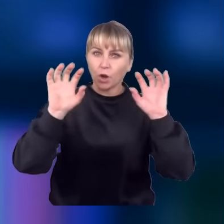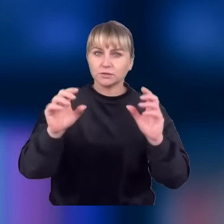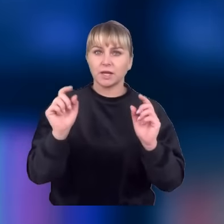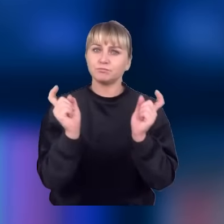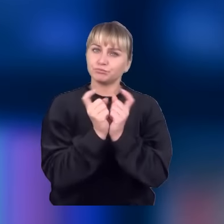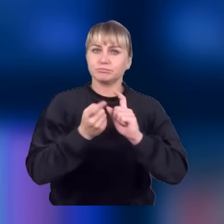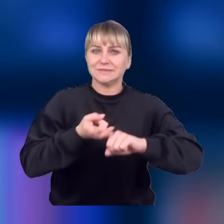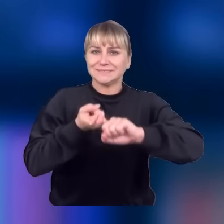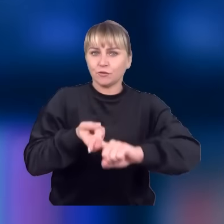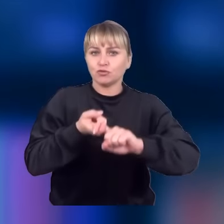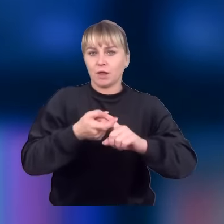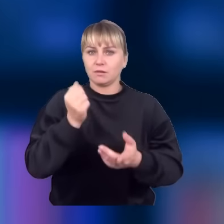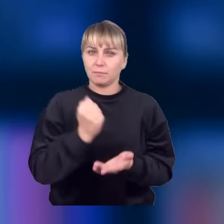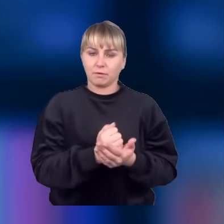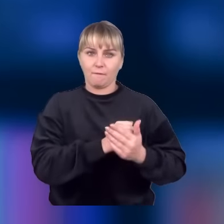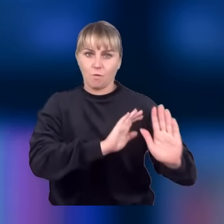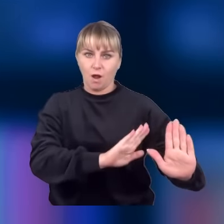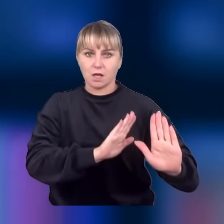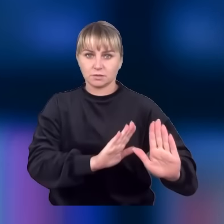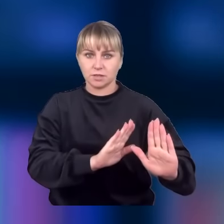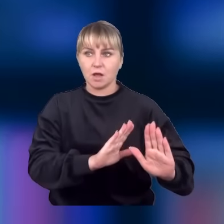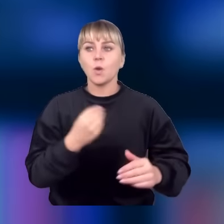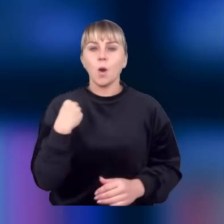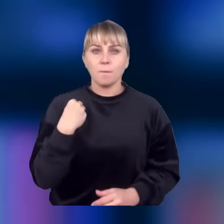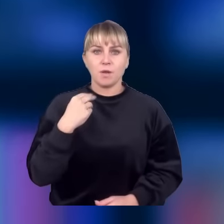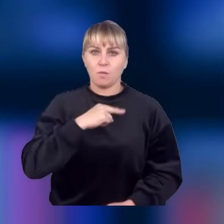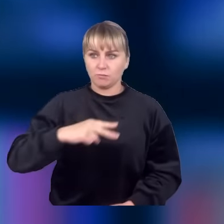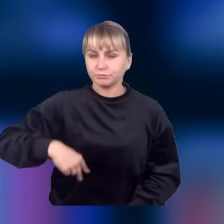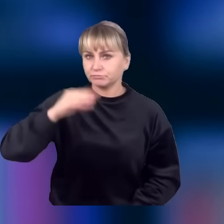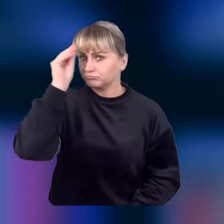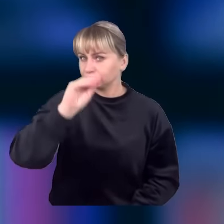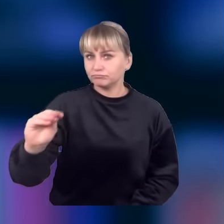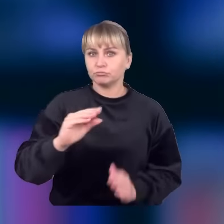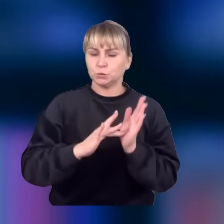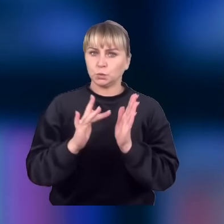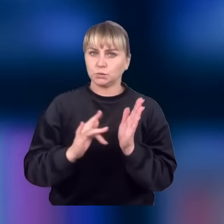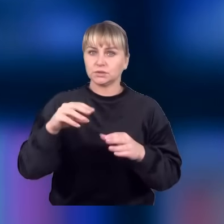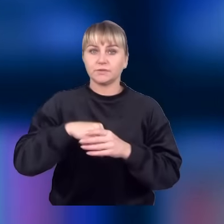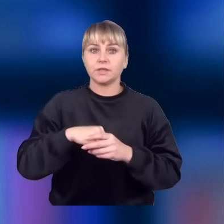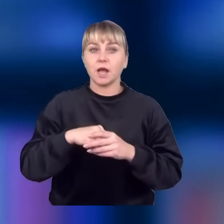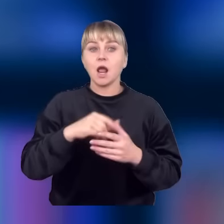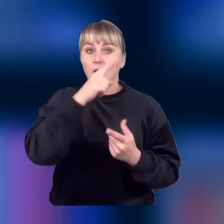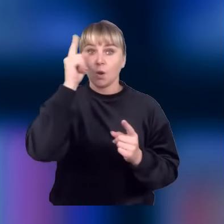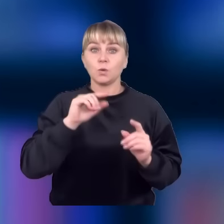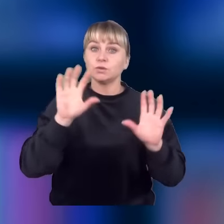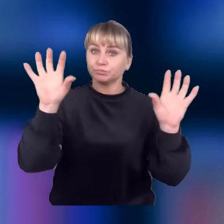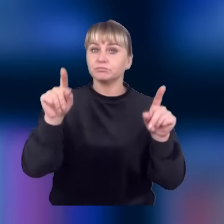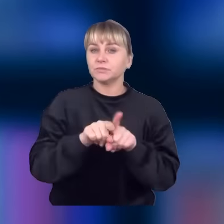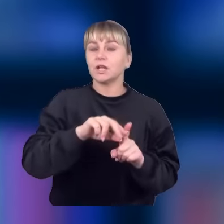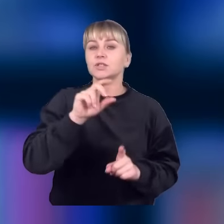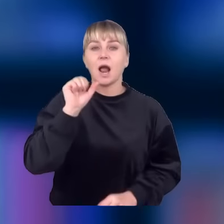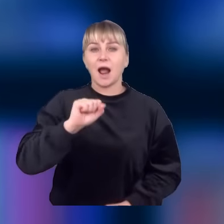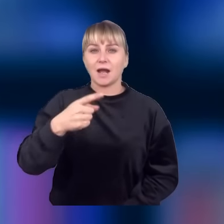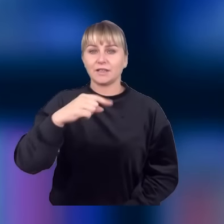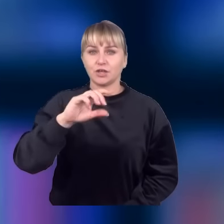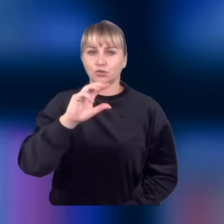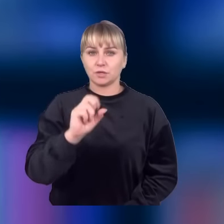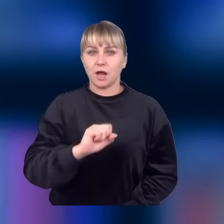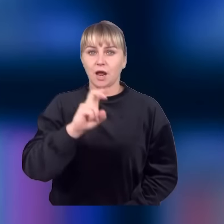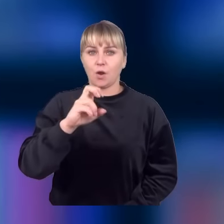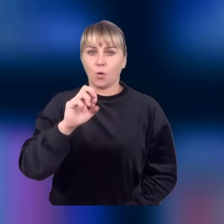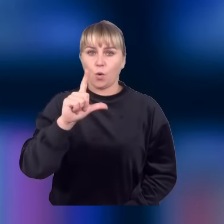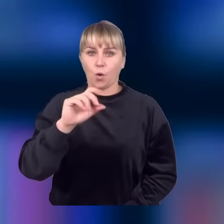do azylu, które zapowiedział premier Donald Tusk. Wśród demonstrujących była także Agnieszka Holland, reżyser między